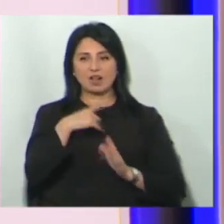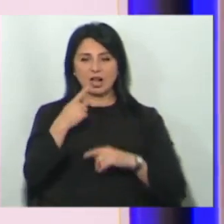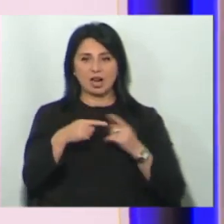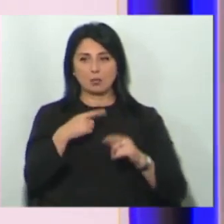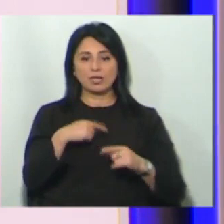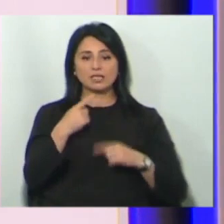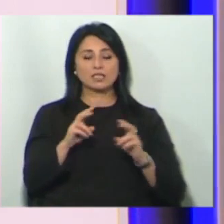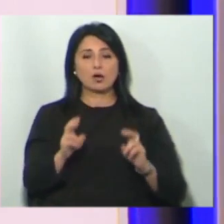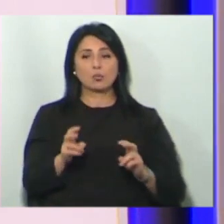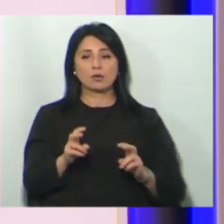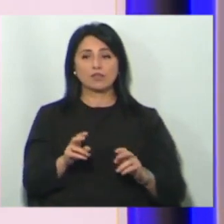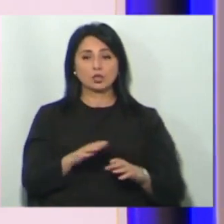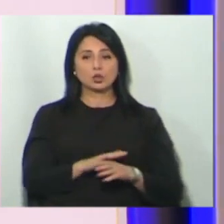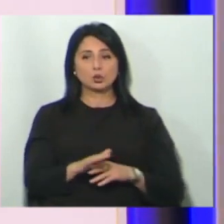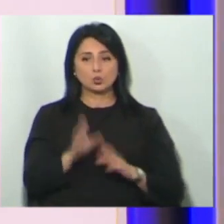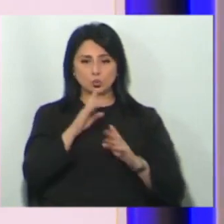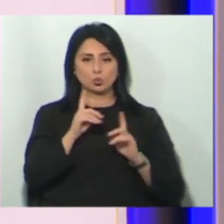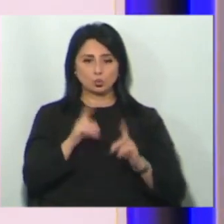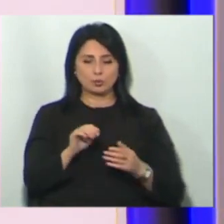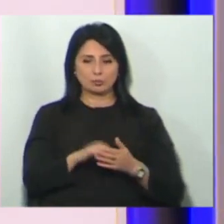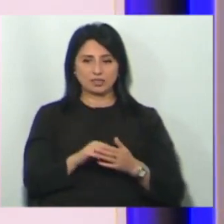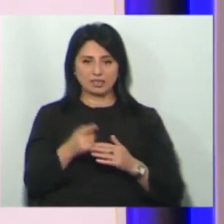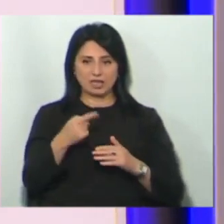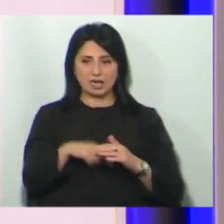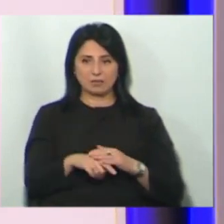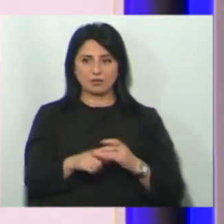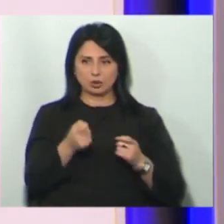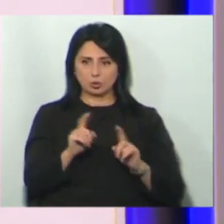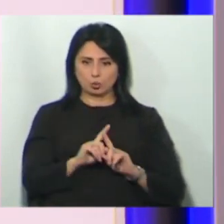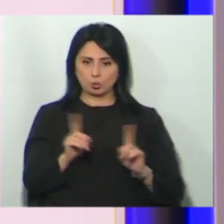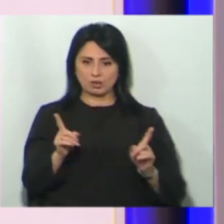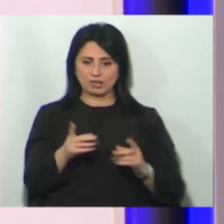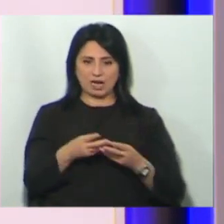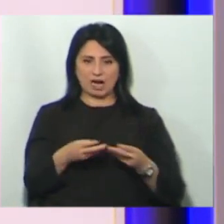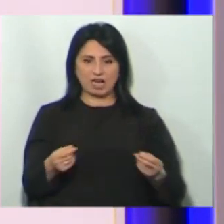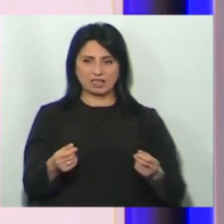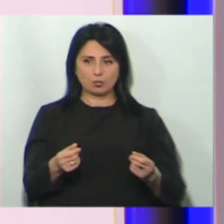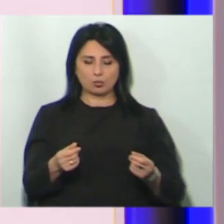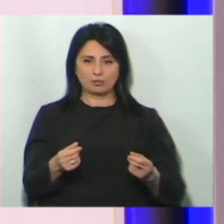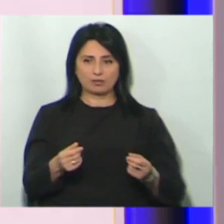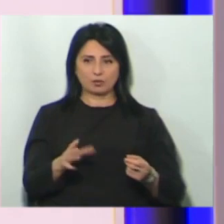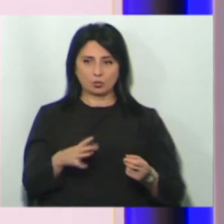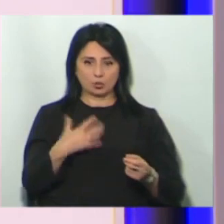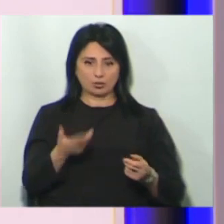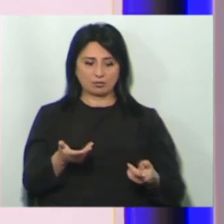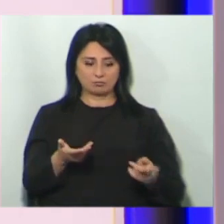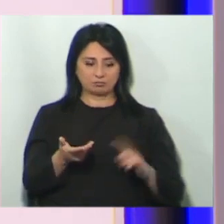და საუბრობს სრულიად ბუნებრივი მიზეზის გამო. Ცოტა უცნაური გაზაფხული ჰქონდა